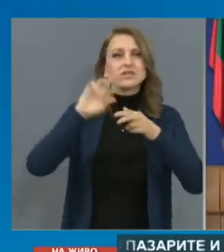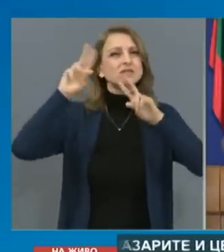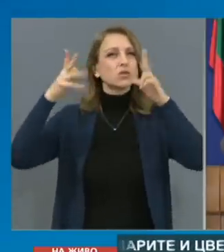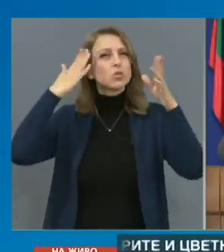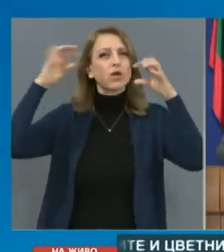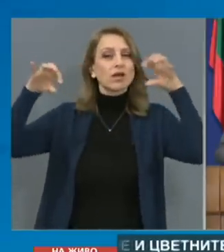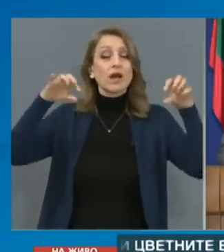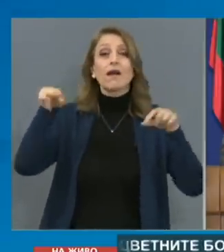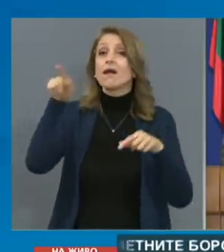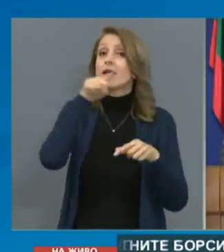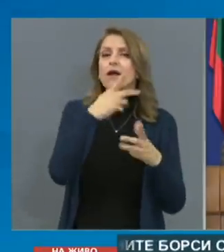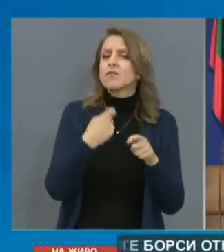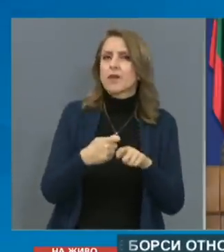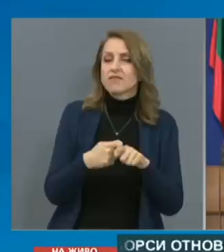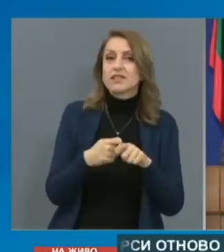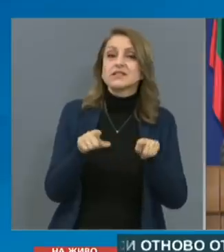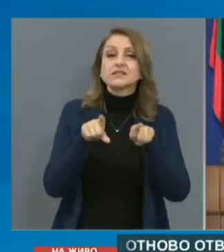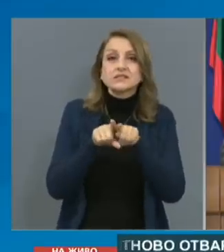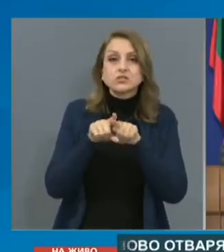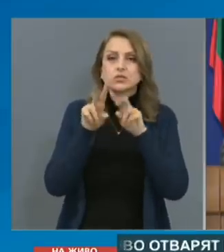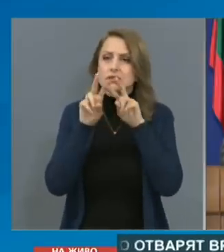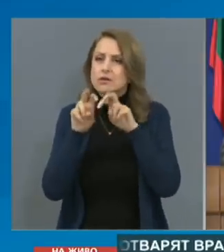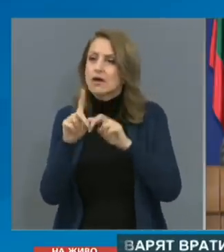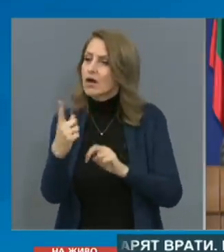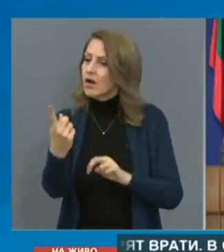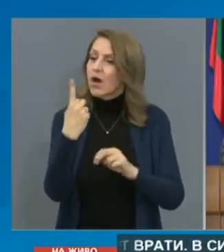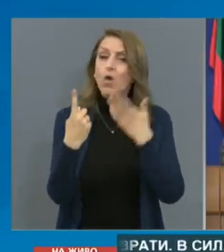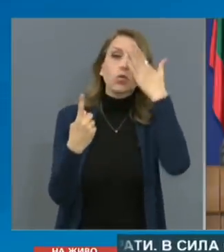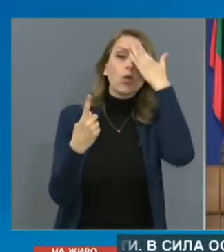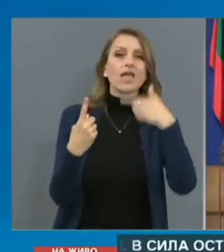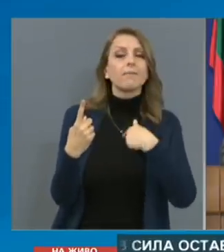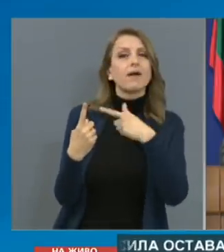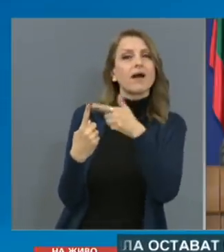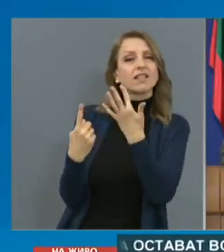основните акценти са за намирането на симптоматични лица. И това не е